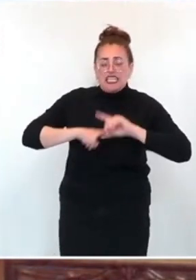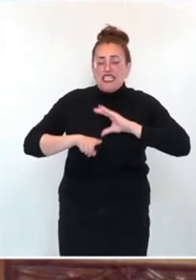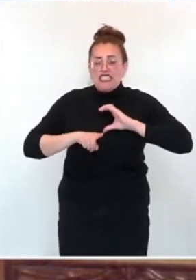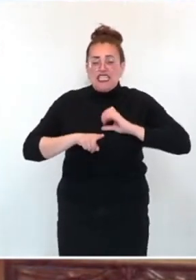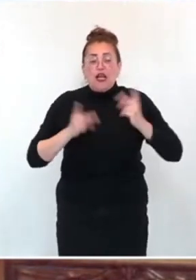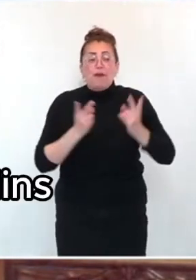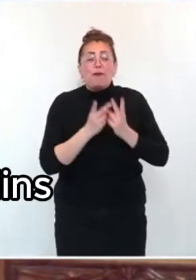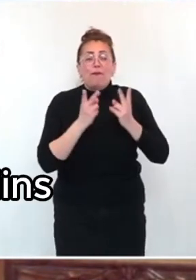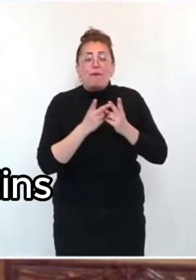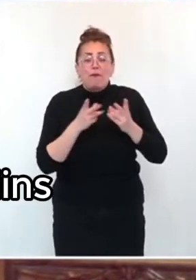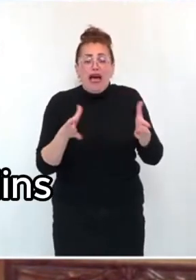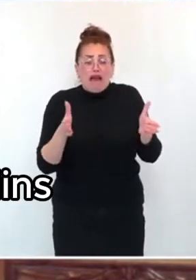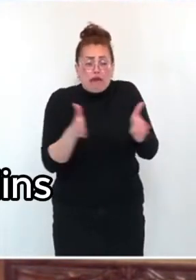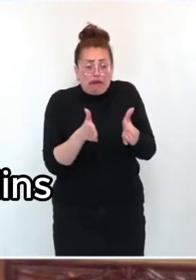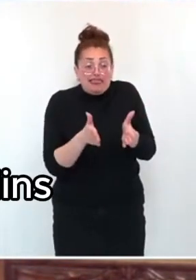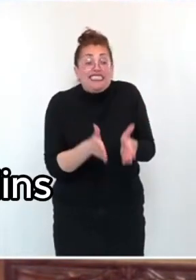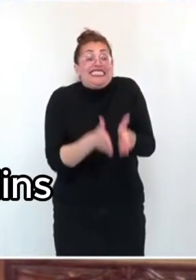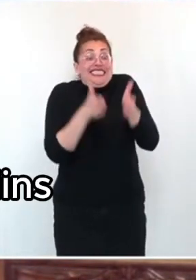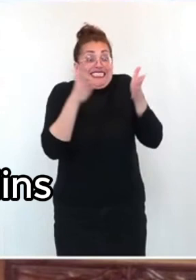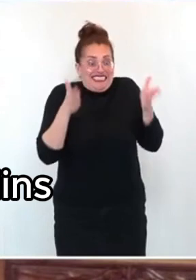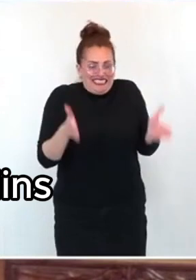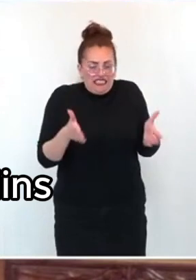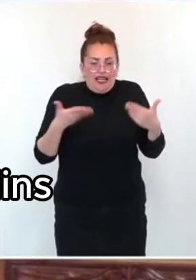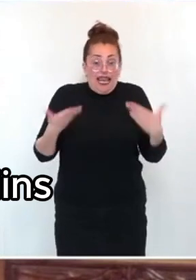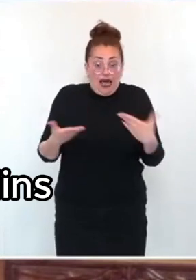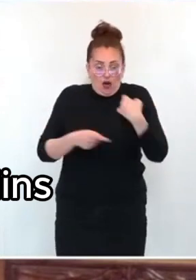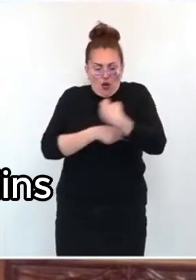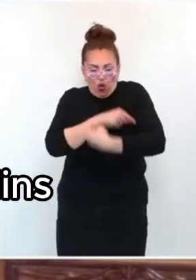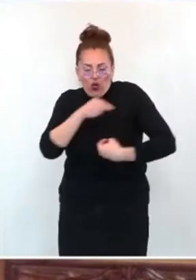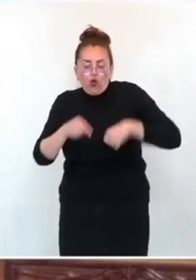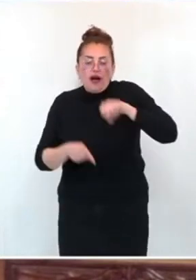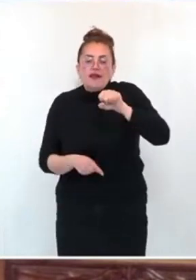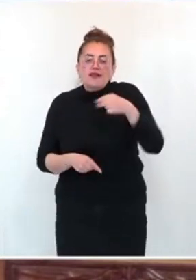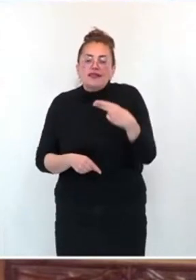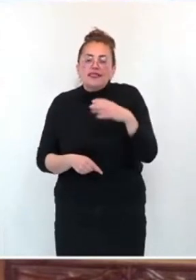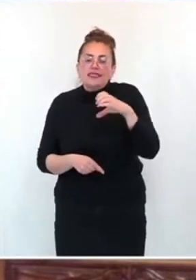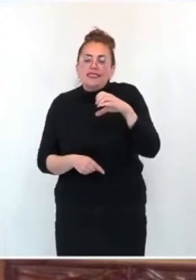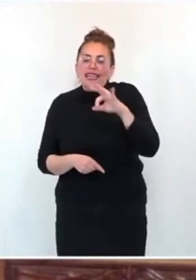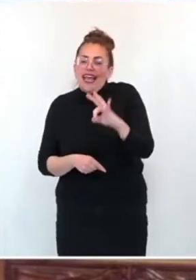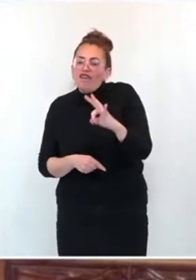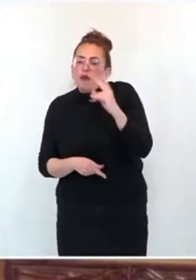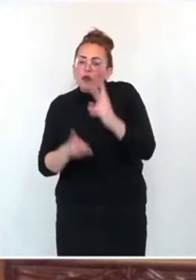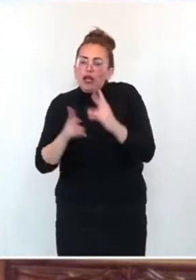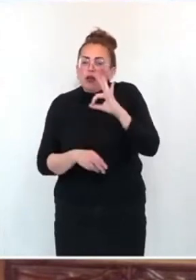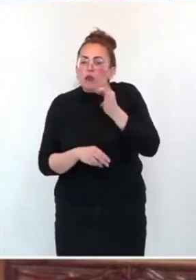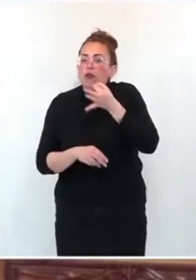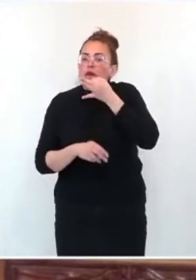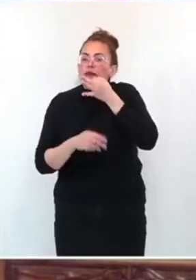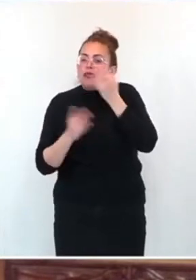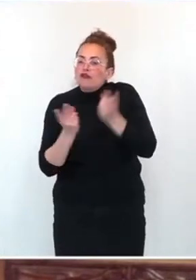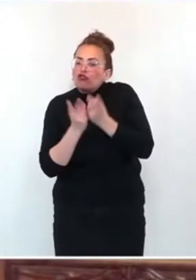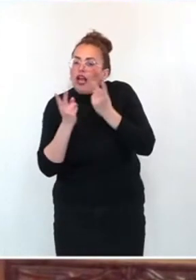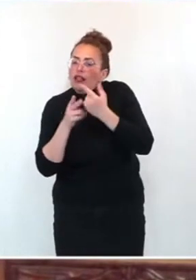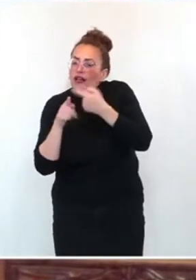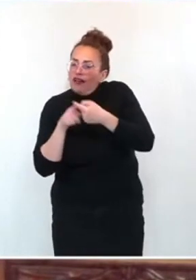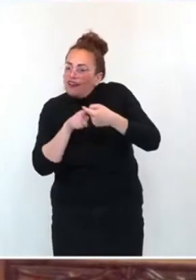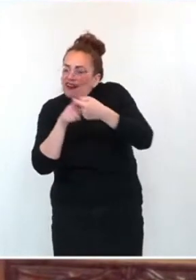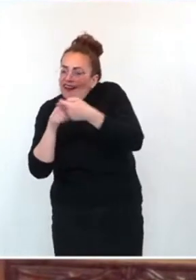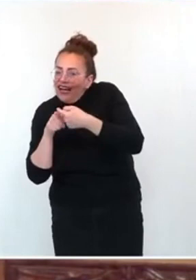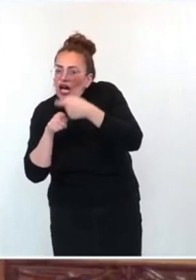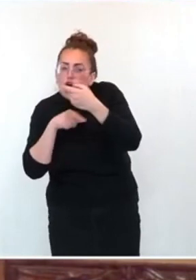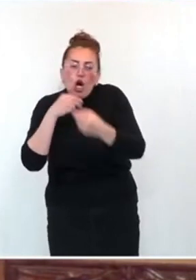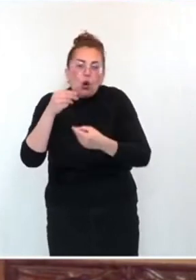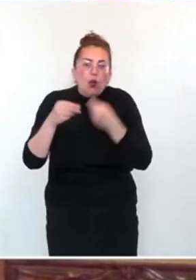et nous discutons actuellement avec la SNCF pour l'ouverture de jardins partagés, ou en tout cas de nouveaux jardins dans les